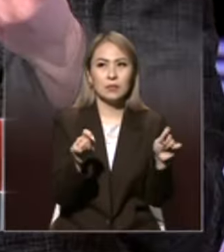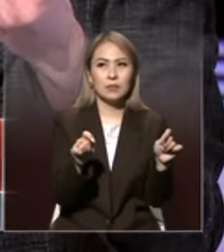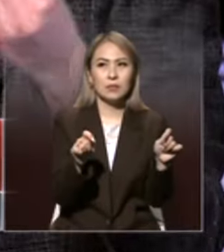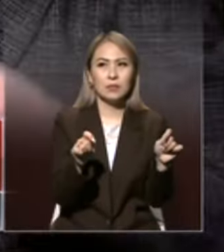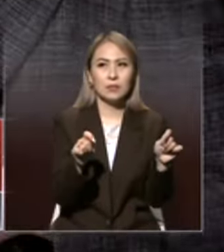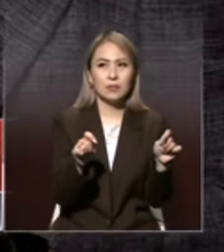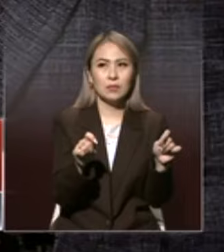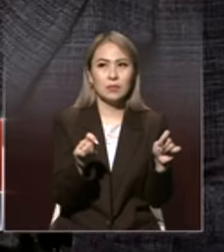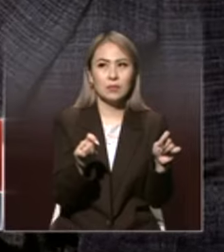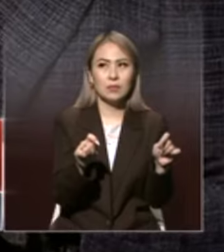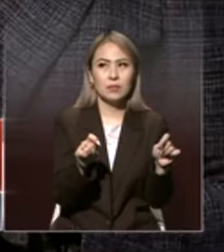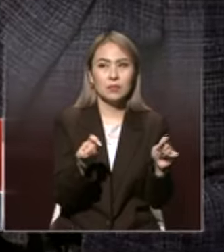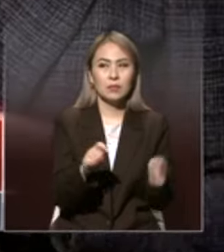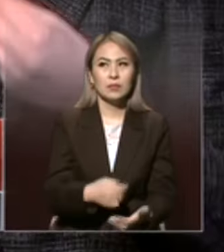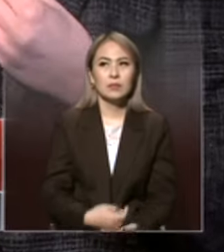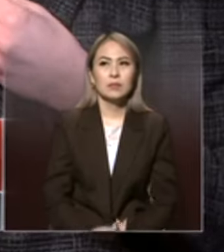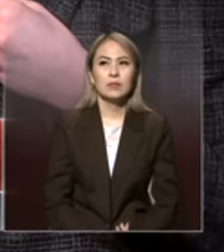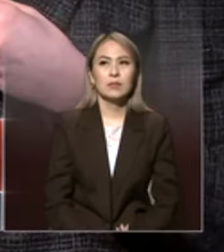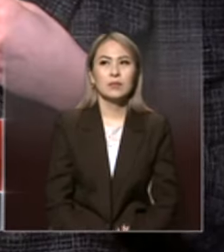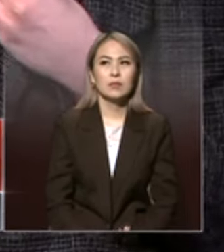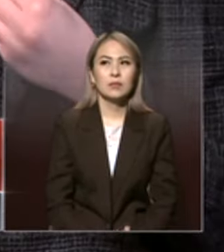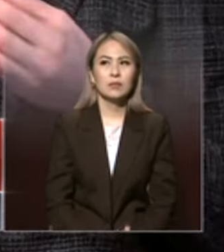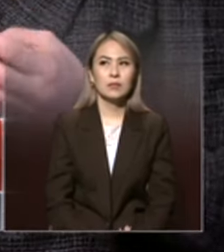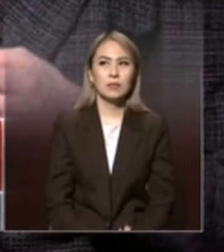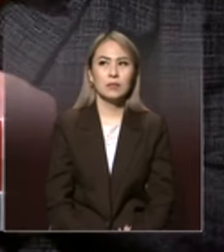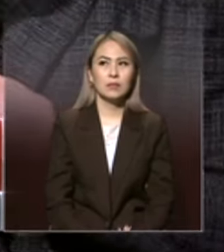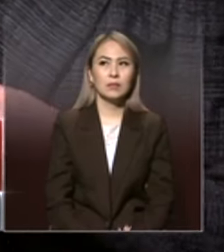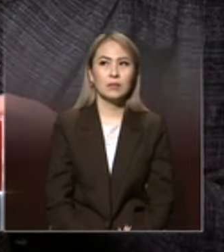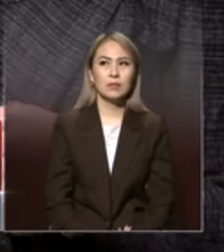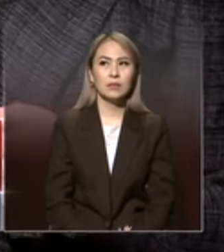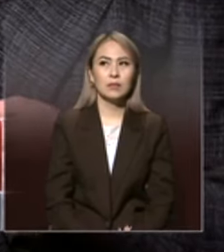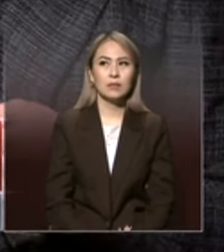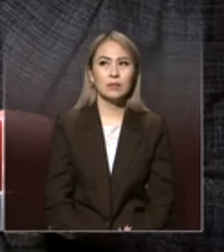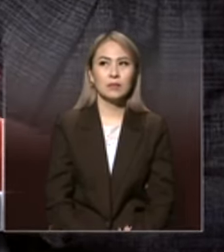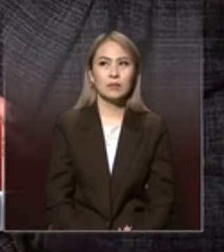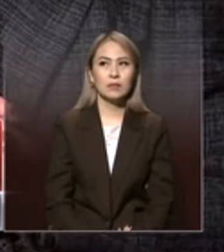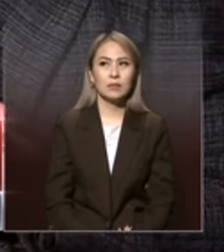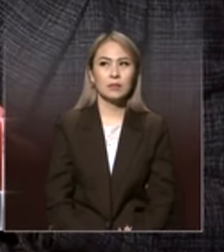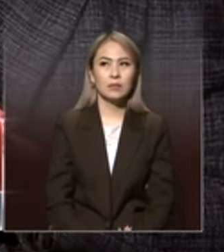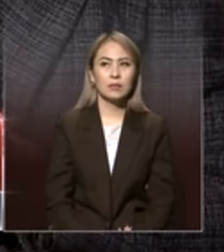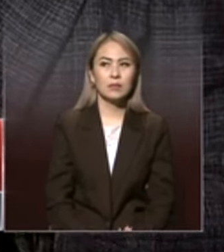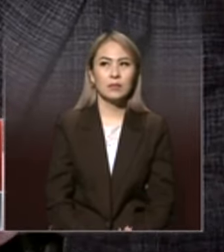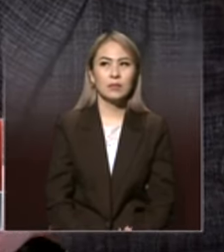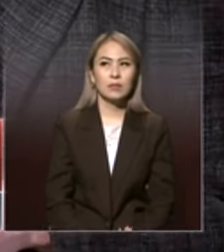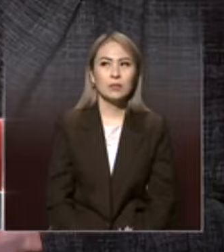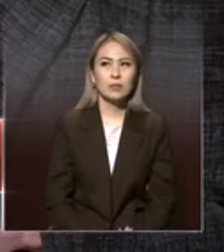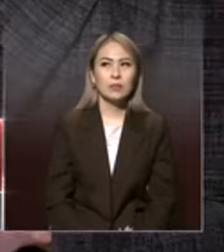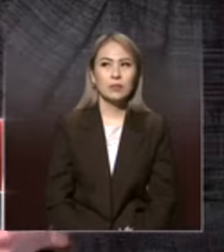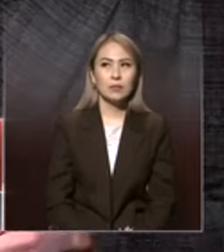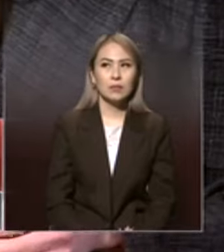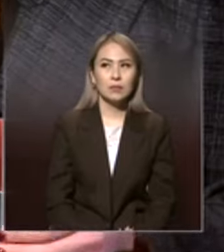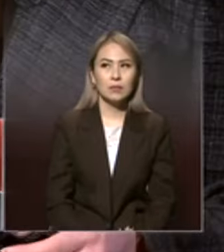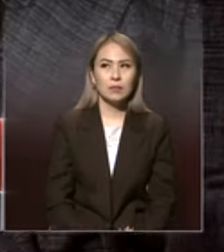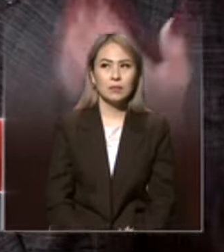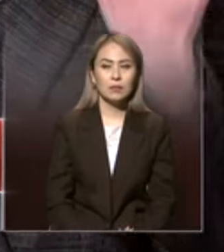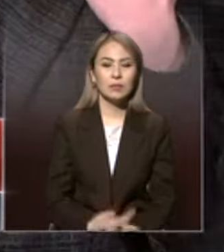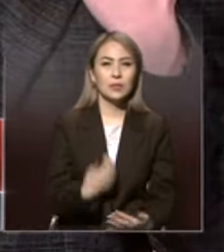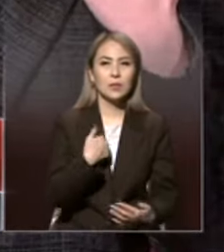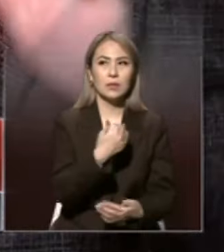баланы кім дайындайды? Ата-ана ма, қоғам ба? Жоқ, не ұсынасыз енді? Не ұсынасыз? Ұсынысыңыз айтыңызшы. Мен айтып жатқан